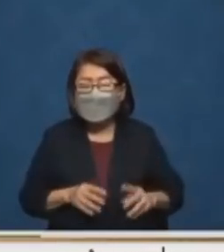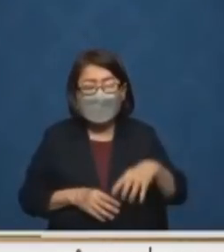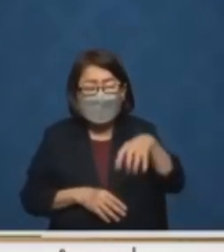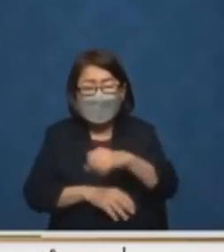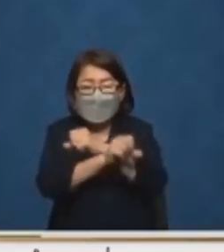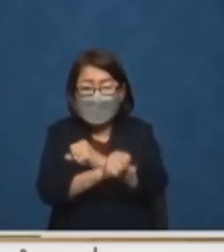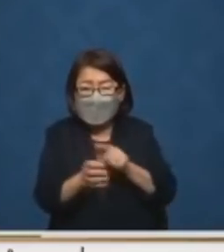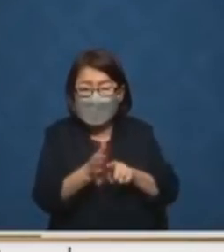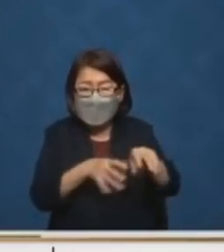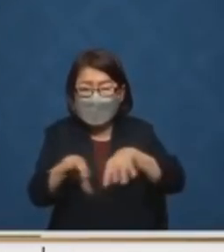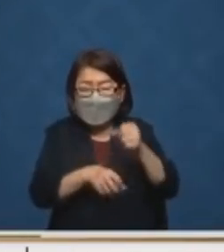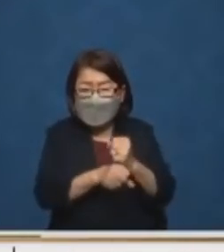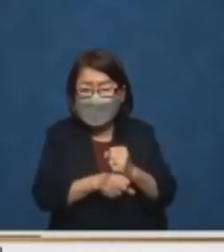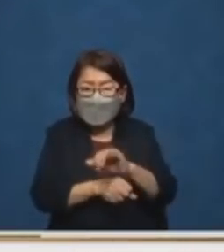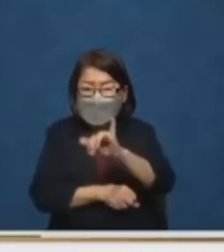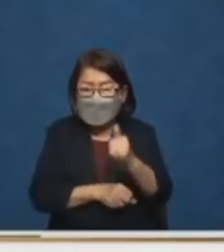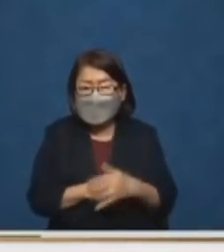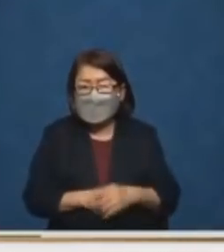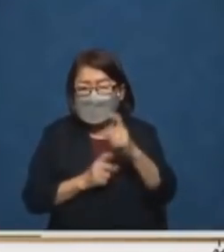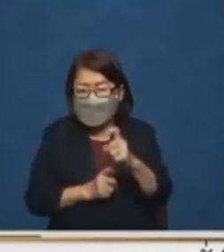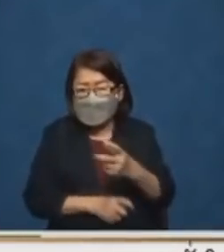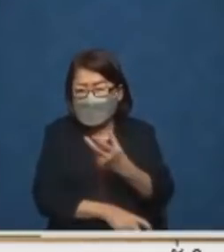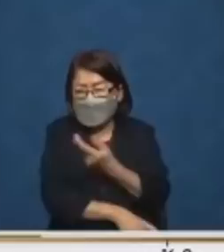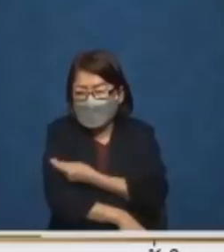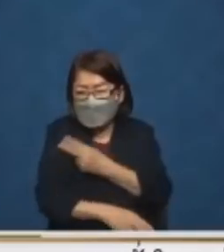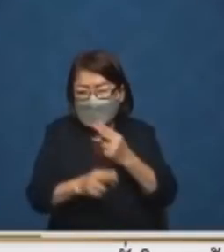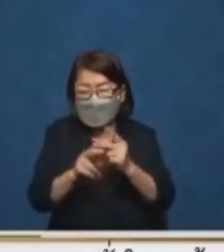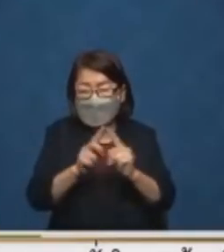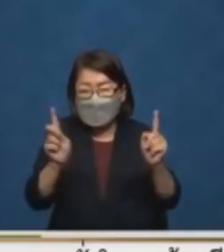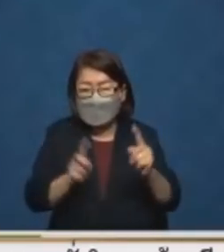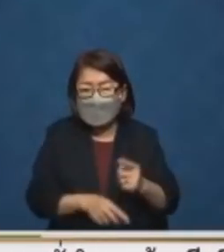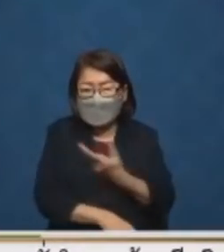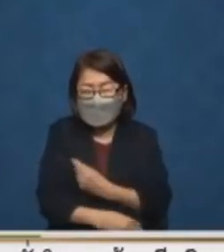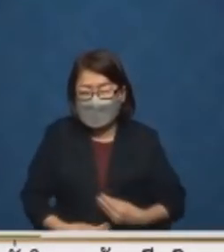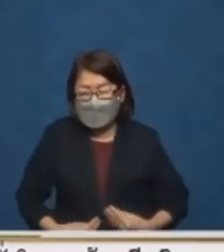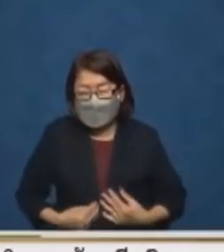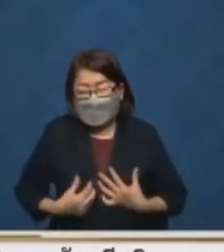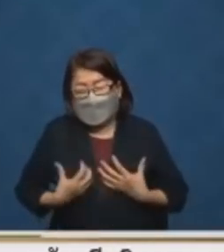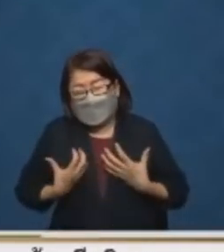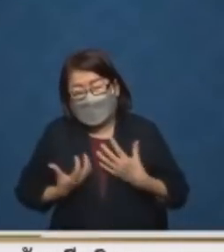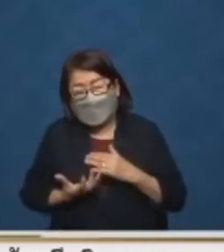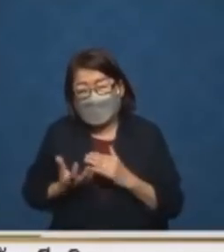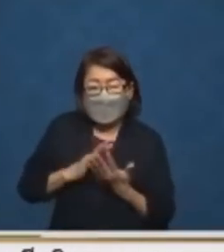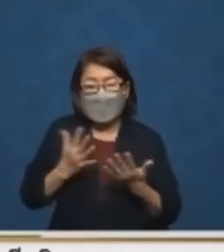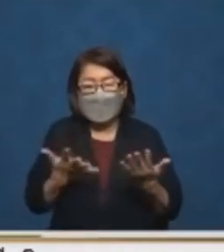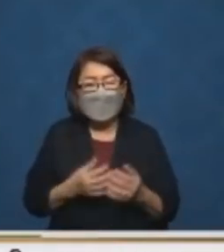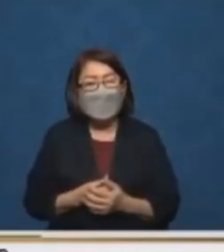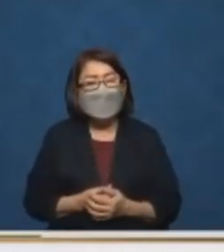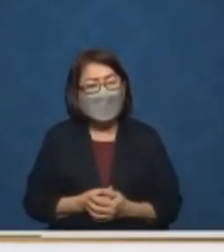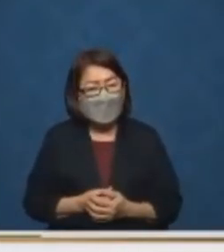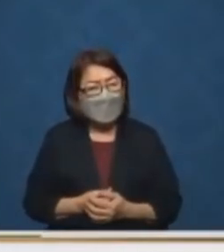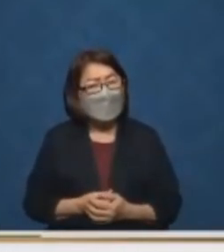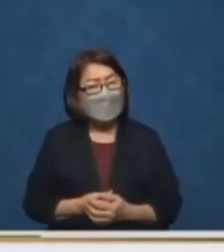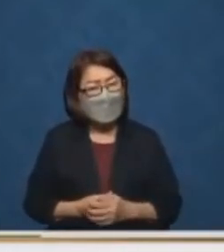นั้นอาจเกิดอัตลายกบประชาชน เหมือนหนูทดลองยาผมไมได้ตั้งใจให้พี่น้ประชาชนเกิด